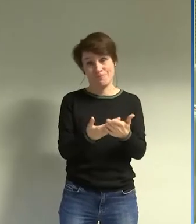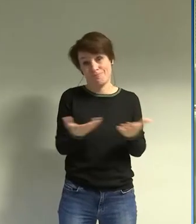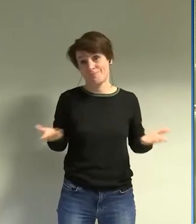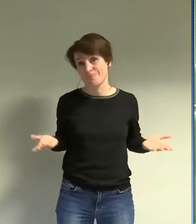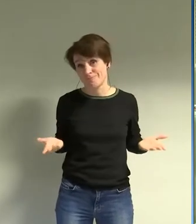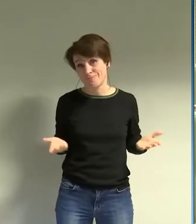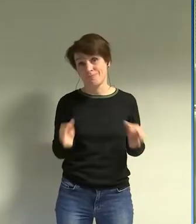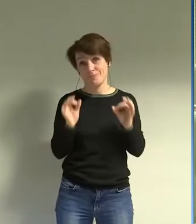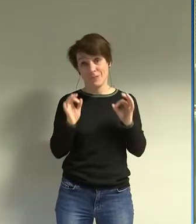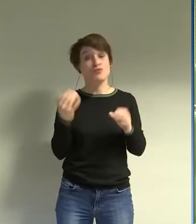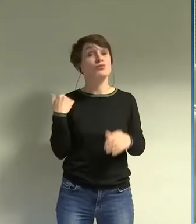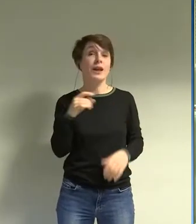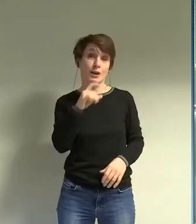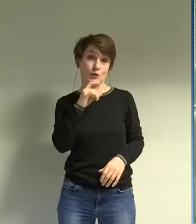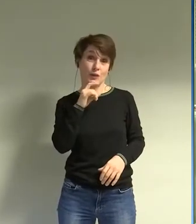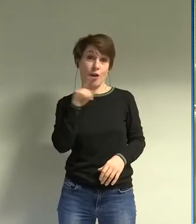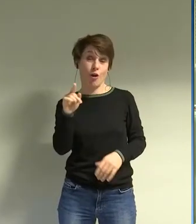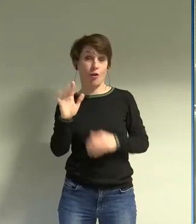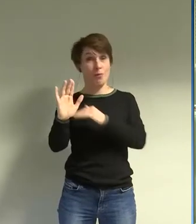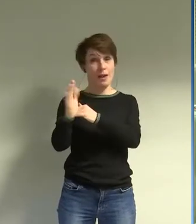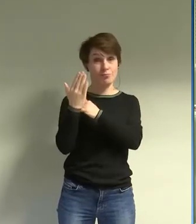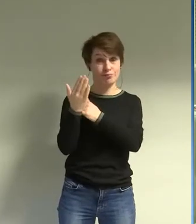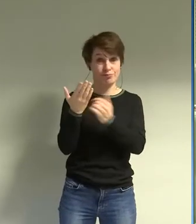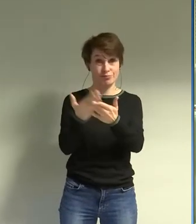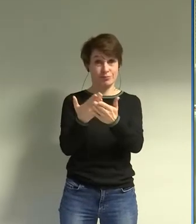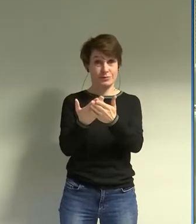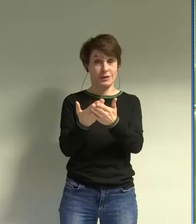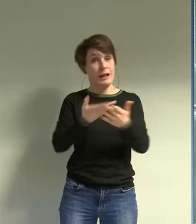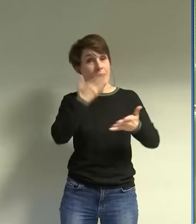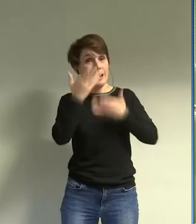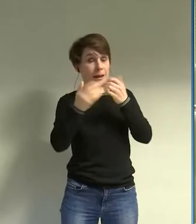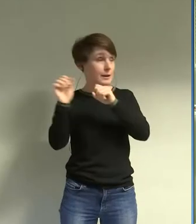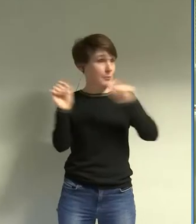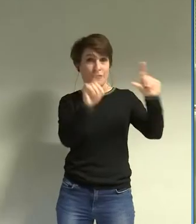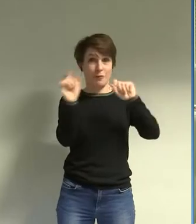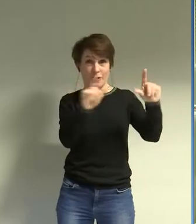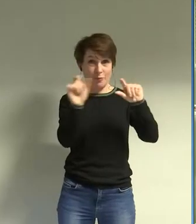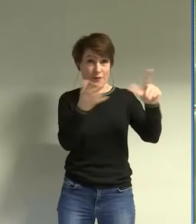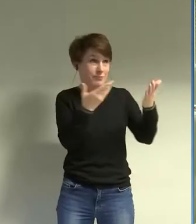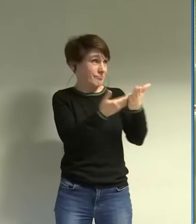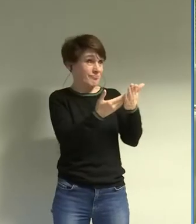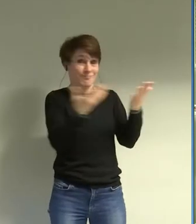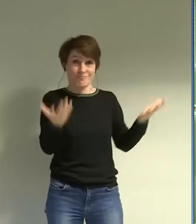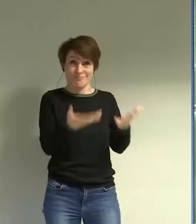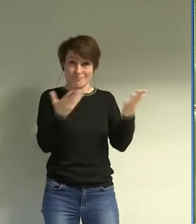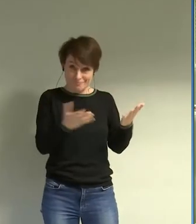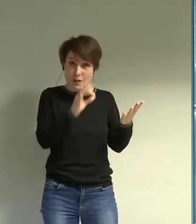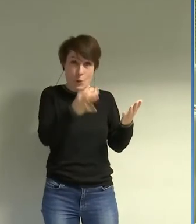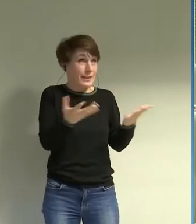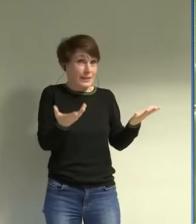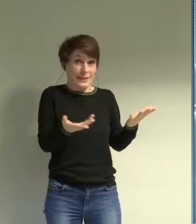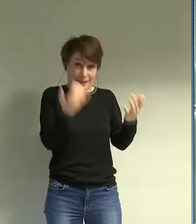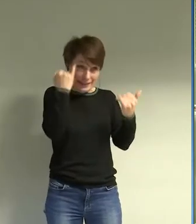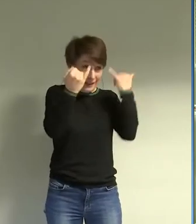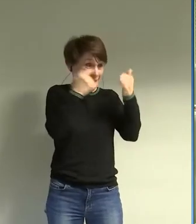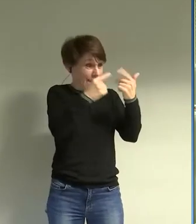l'exploser magistrale et le colloque universitaire à quoi ressemblaient les sly que vous avez présenté y manquer toute la partie la partie